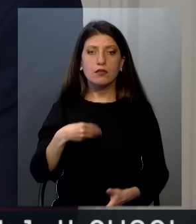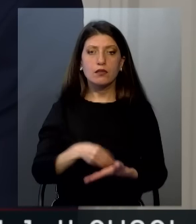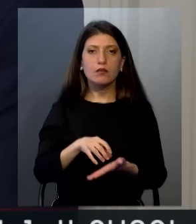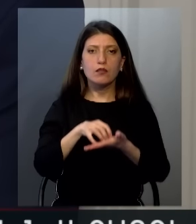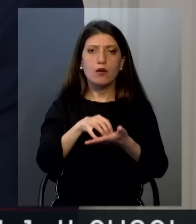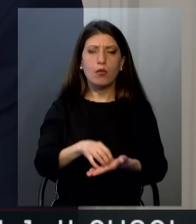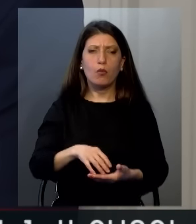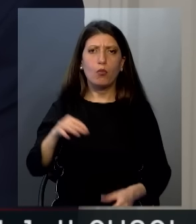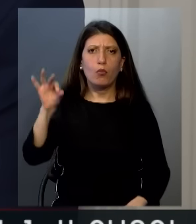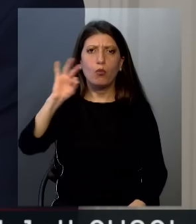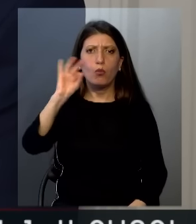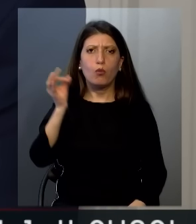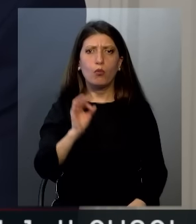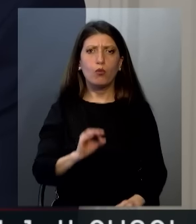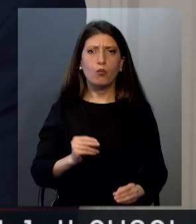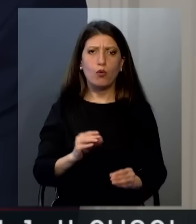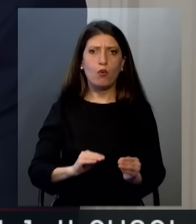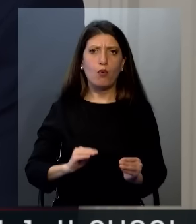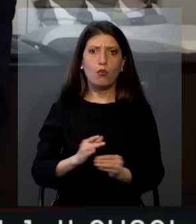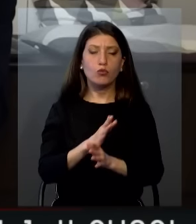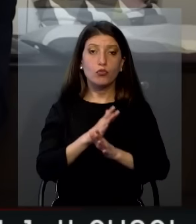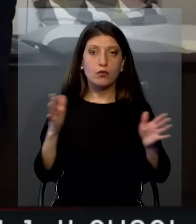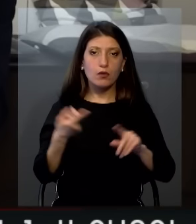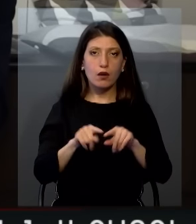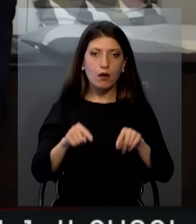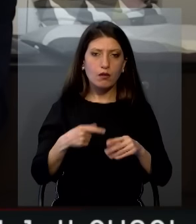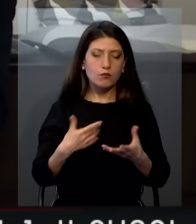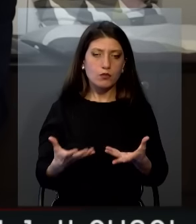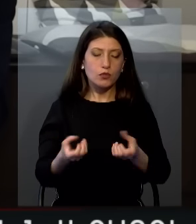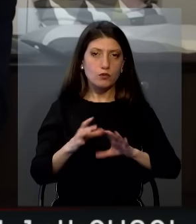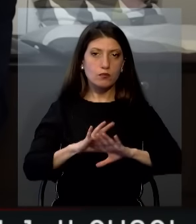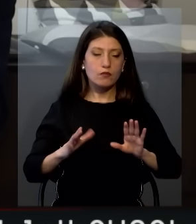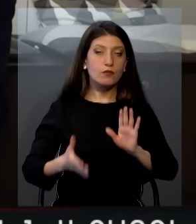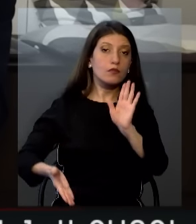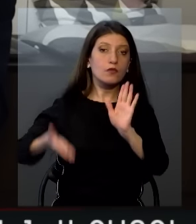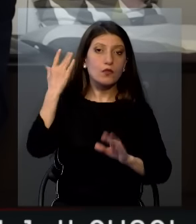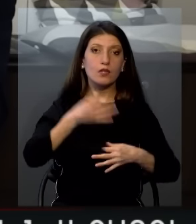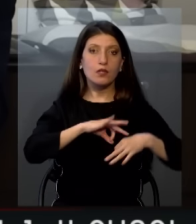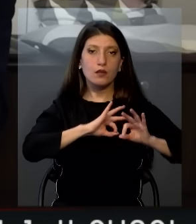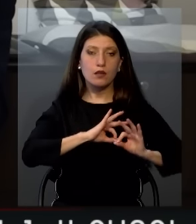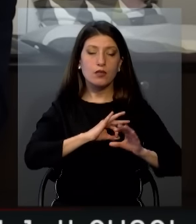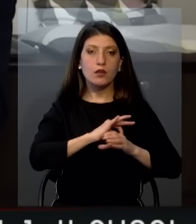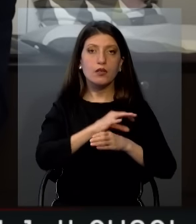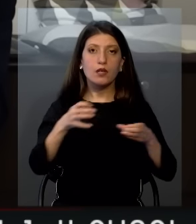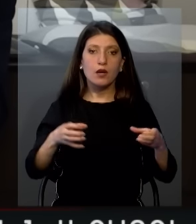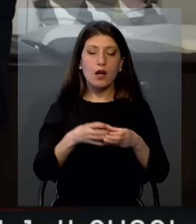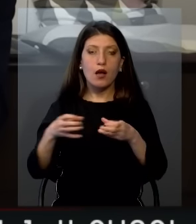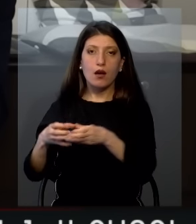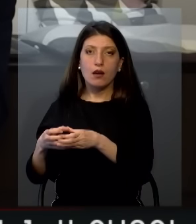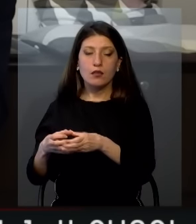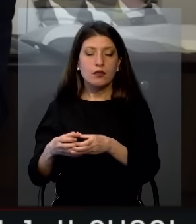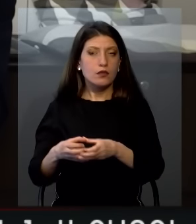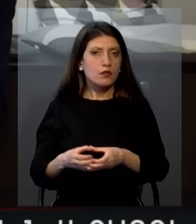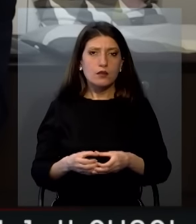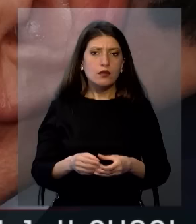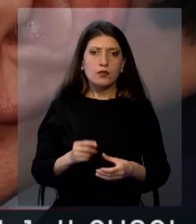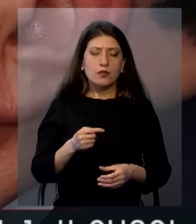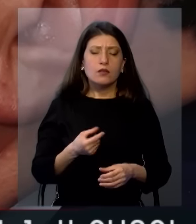այդ շեմը, բնականաբար դա չընդունվեց։ Այն ժամանակ իրավապաշտպան կազմակերպությունները դժվարություն չէին